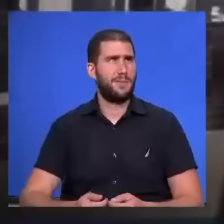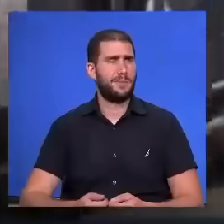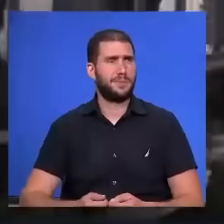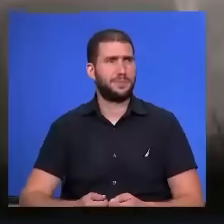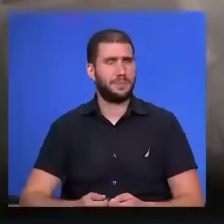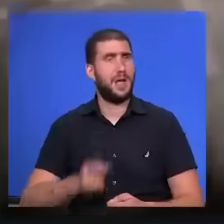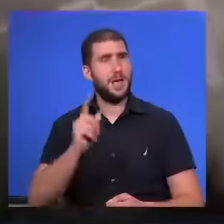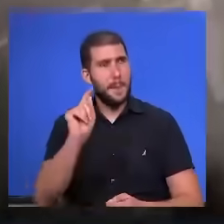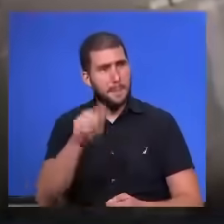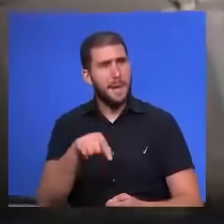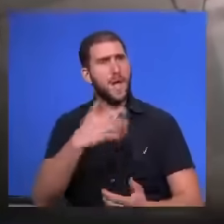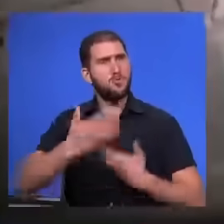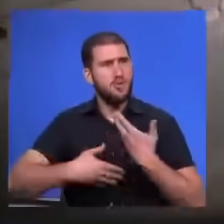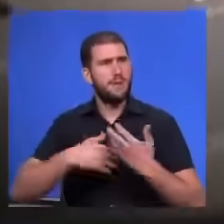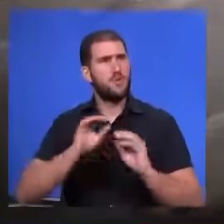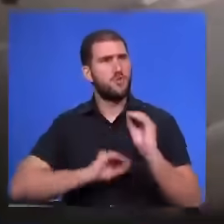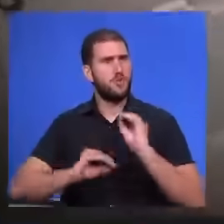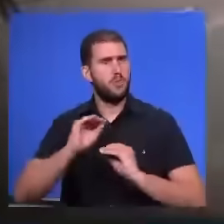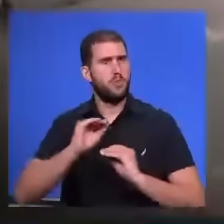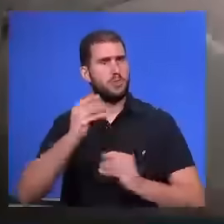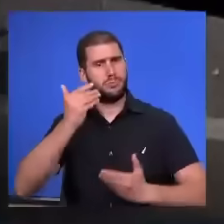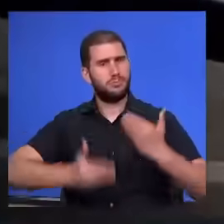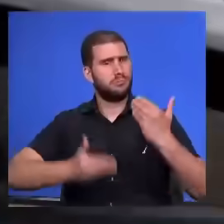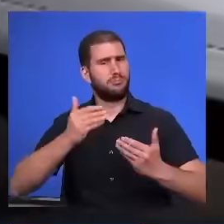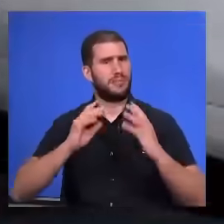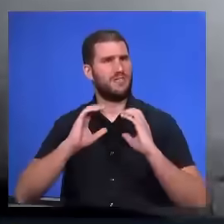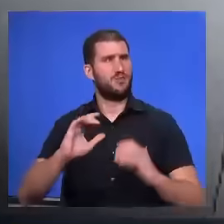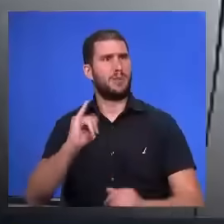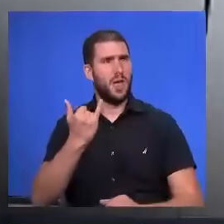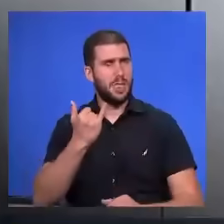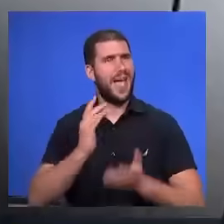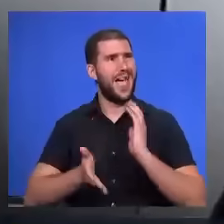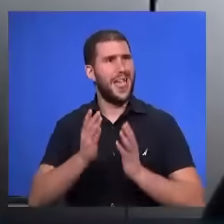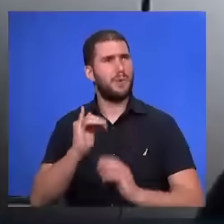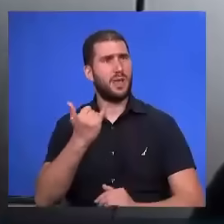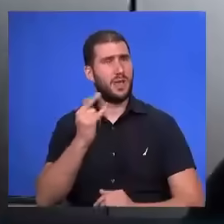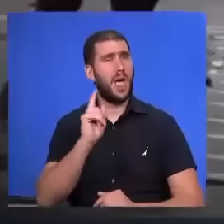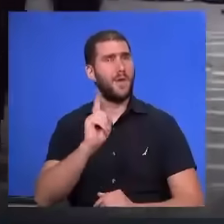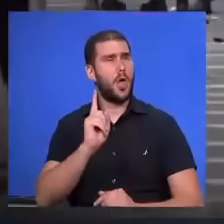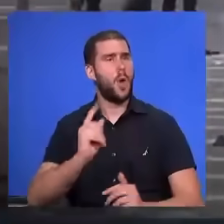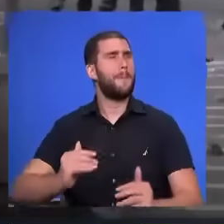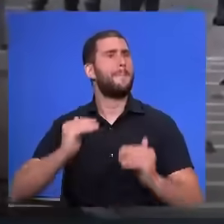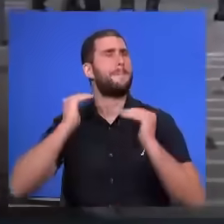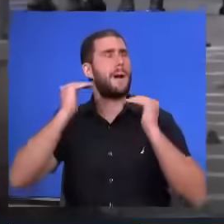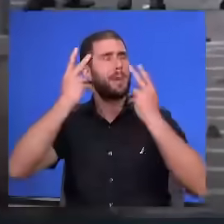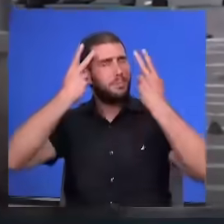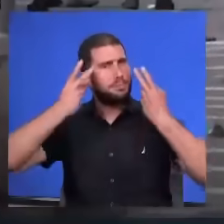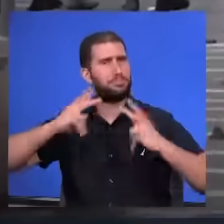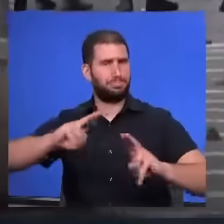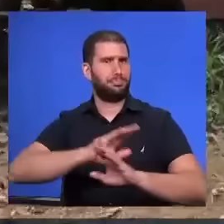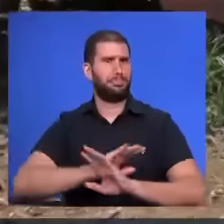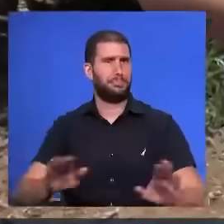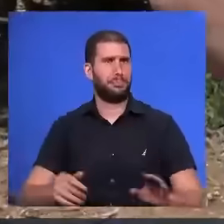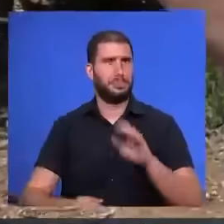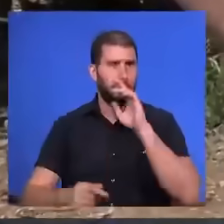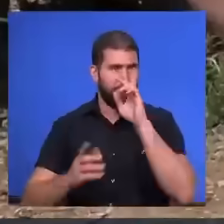כן, אתה מגיע לשלבים של שימוש בחסימת דרכים, אלימות כלשהי, אבל לא ברמה שאתה שובר את הכלים.